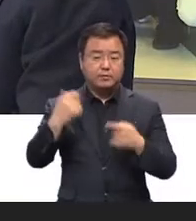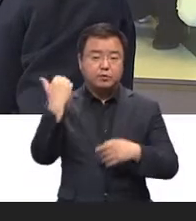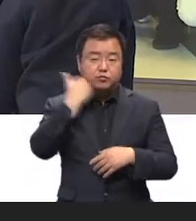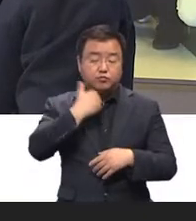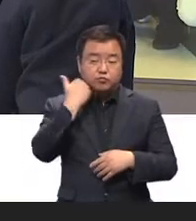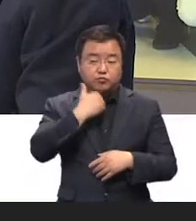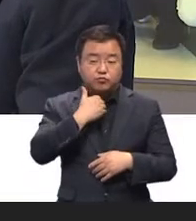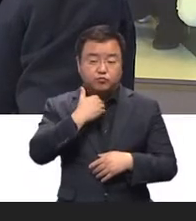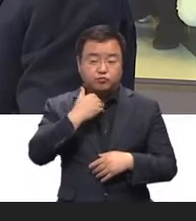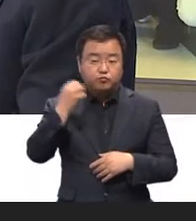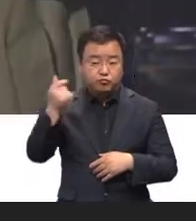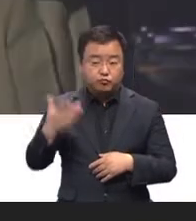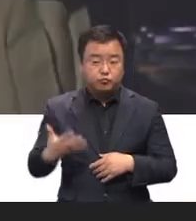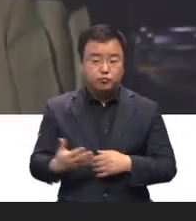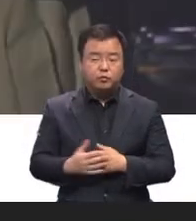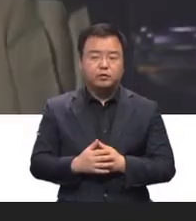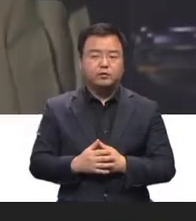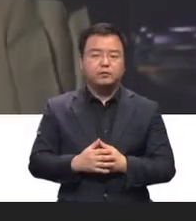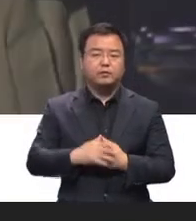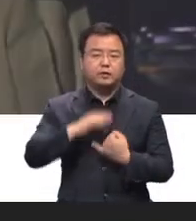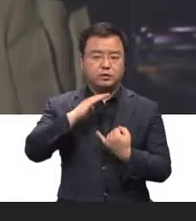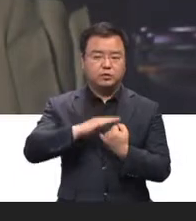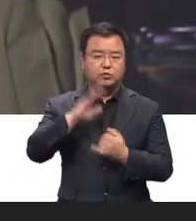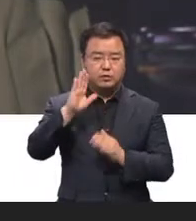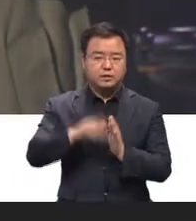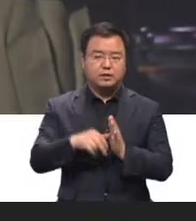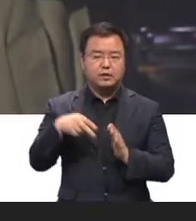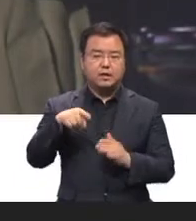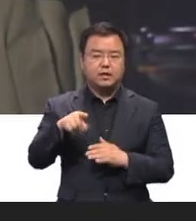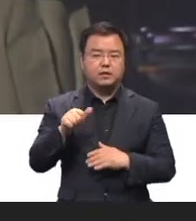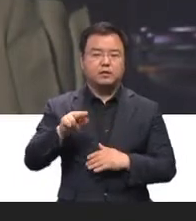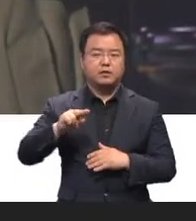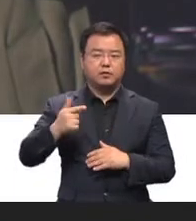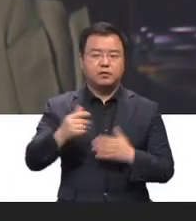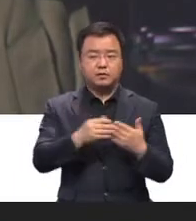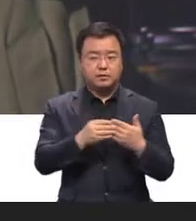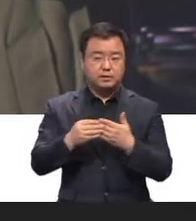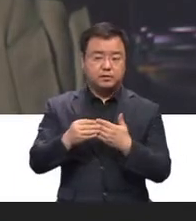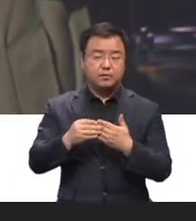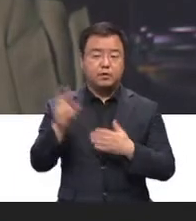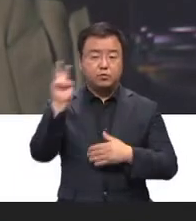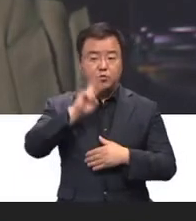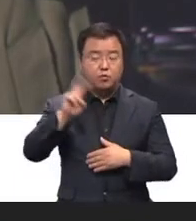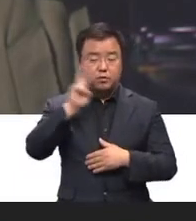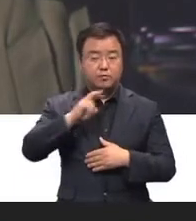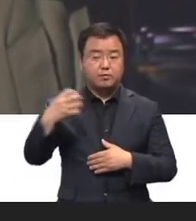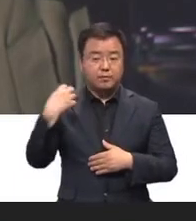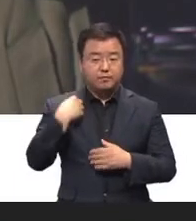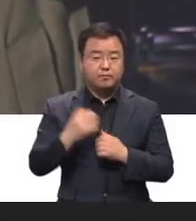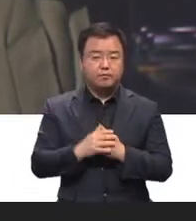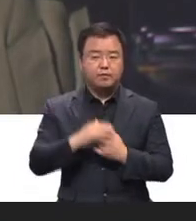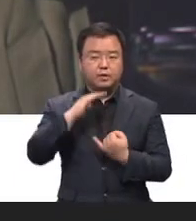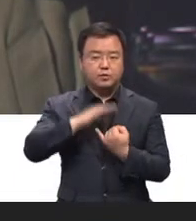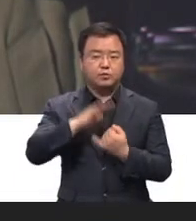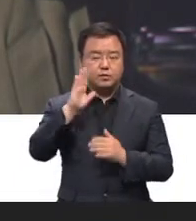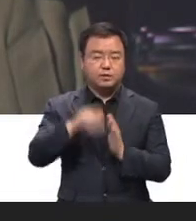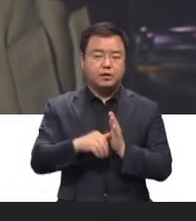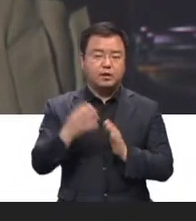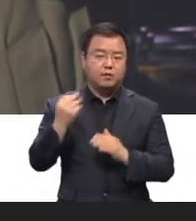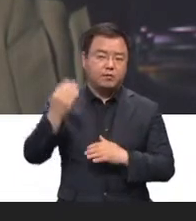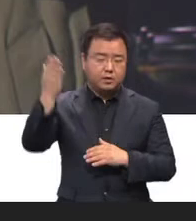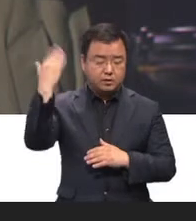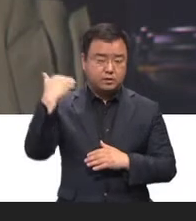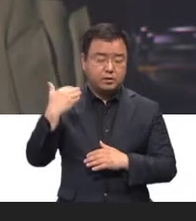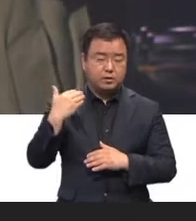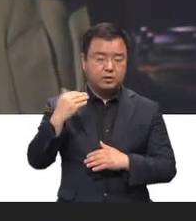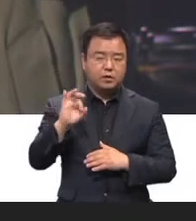있었는데 자세하게 좀 싶어 주시죠 소녀시대 서현 씨가 레 도 보고 노래도 하고 소녀시대가 얼마전에 귀순 명사 5